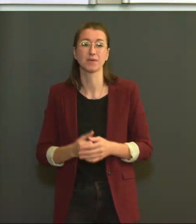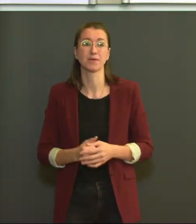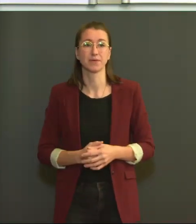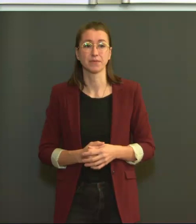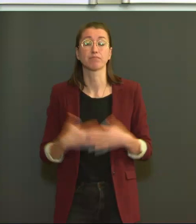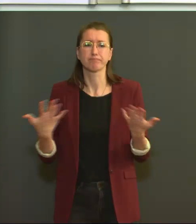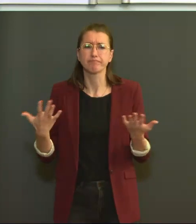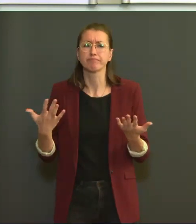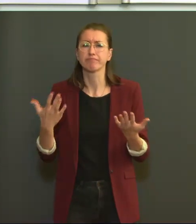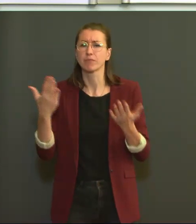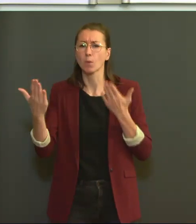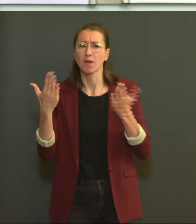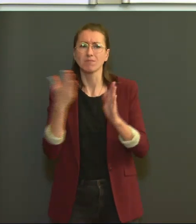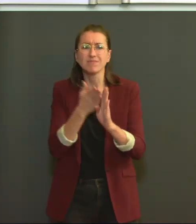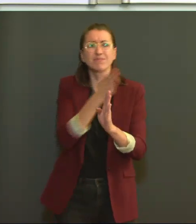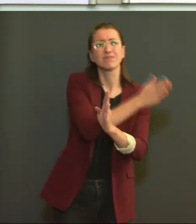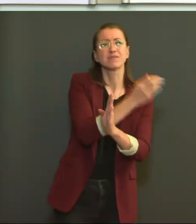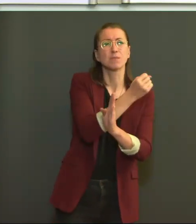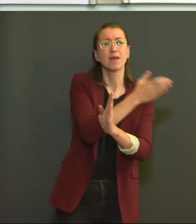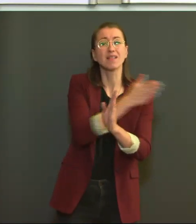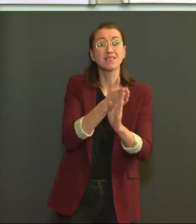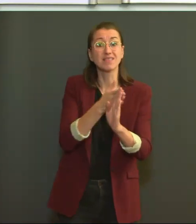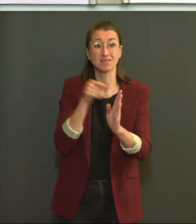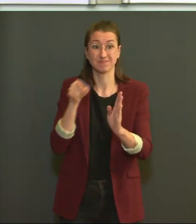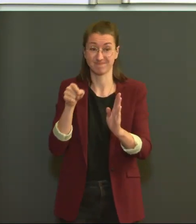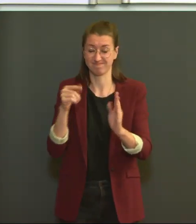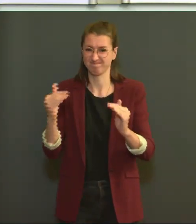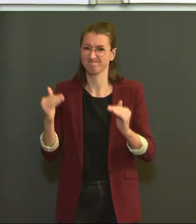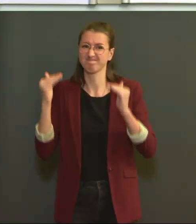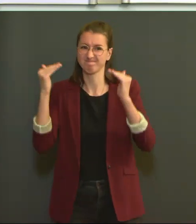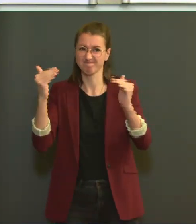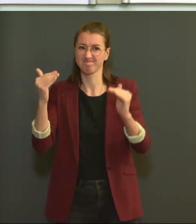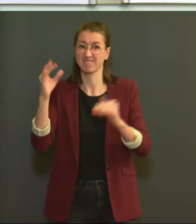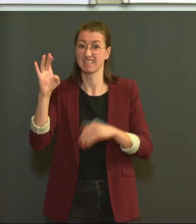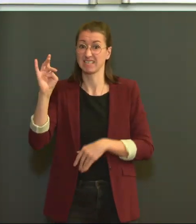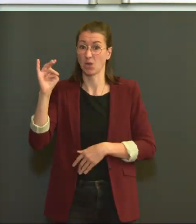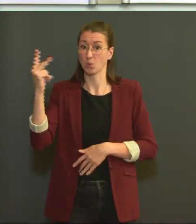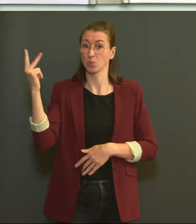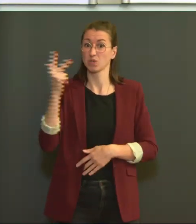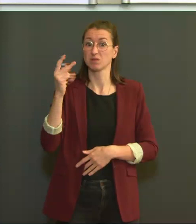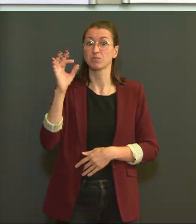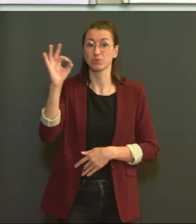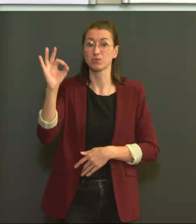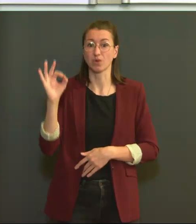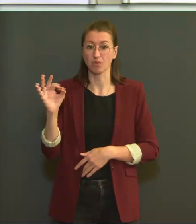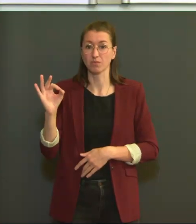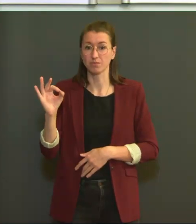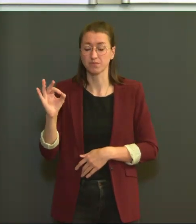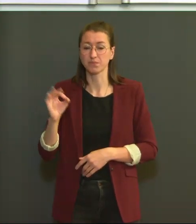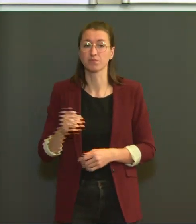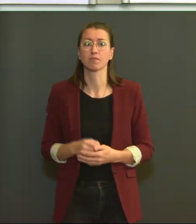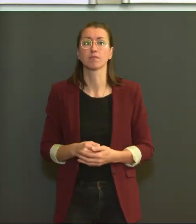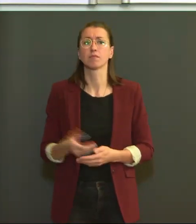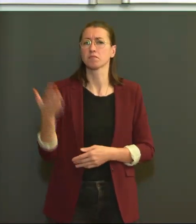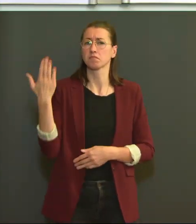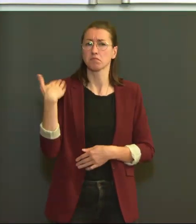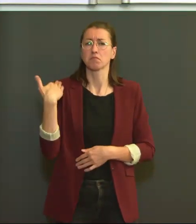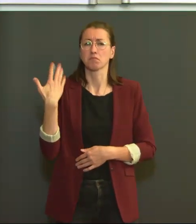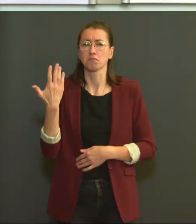de 48% par rapport à la semaine précédente, où il y avait en moyenne 30